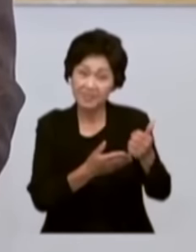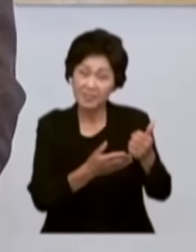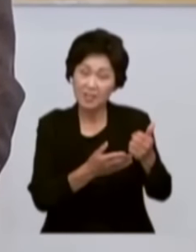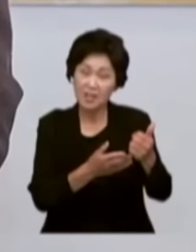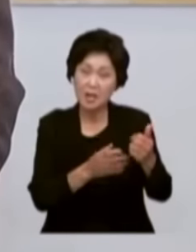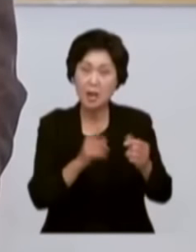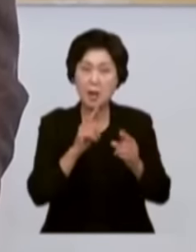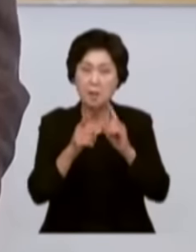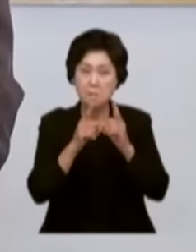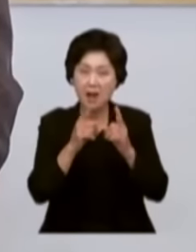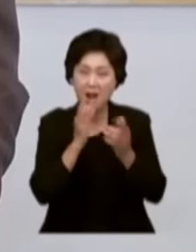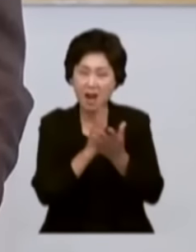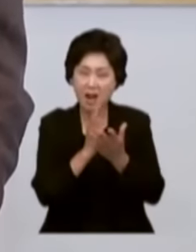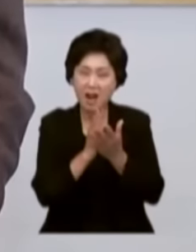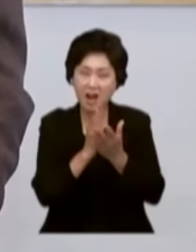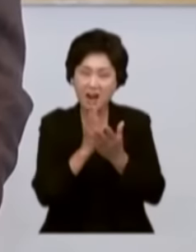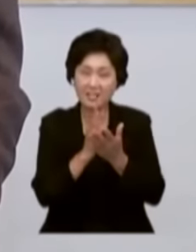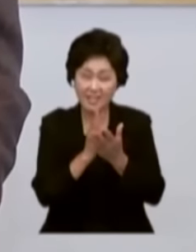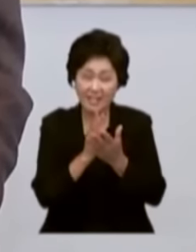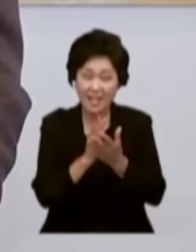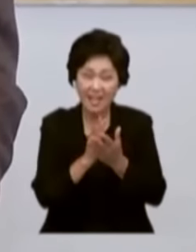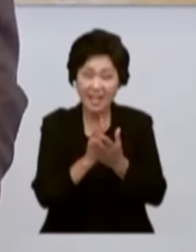말씀을 잘하시는데 네. 도망갈 만하면